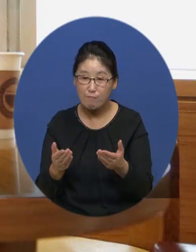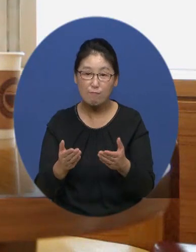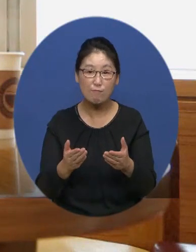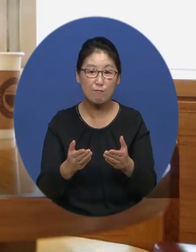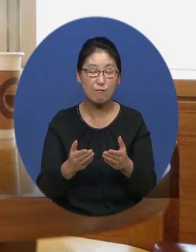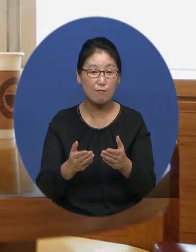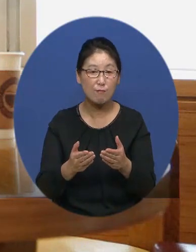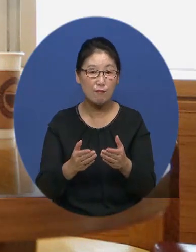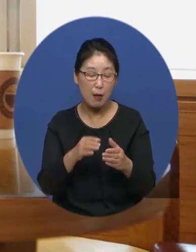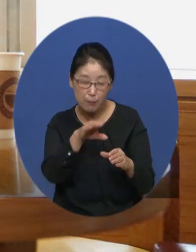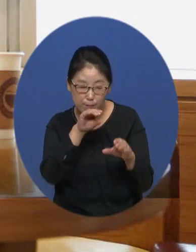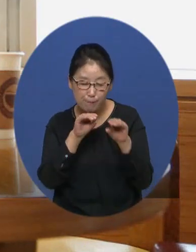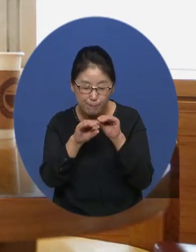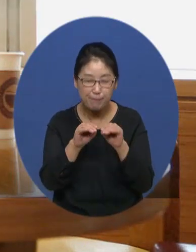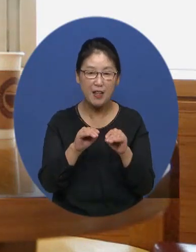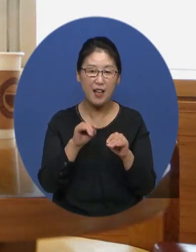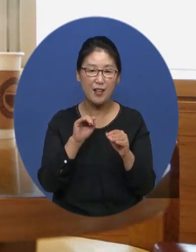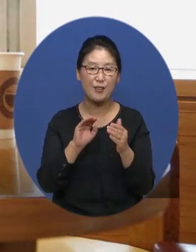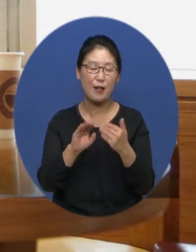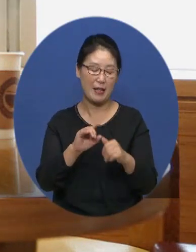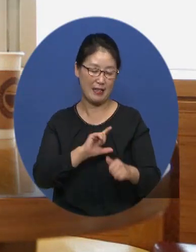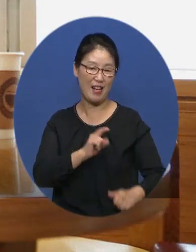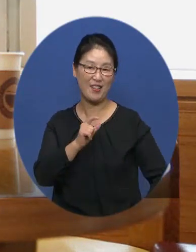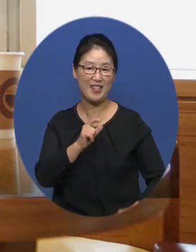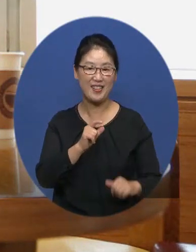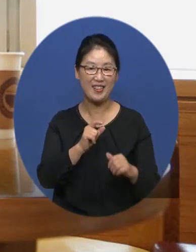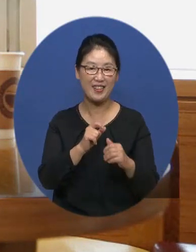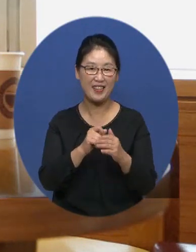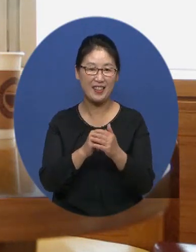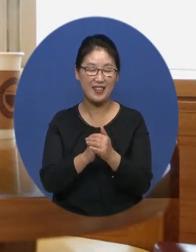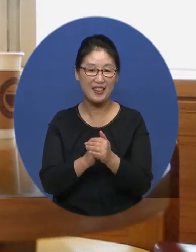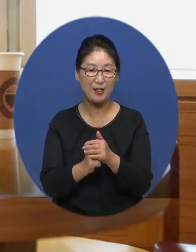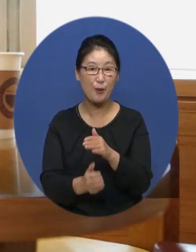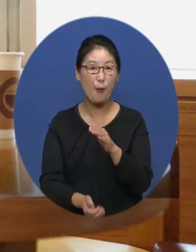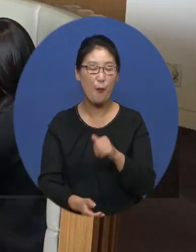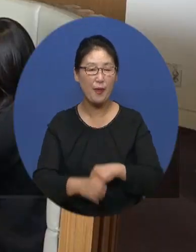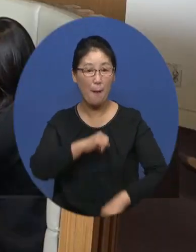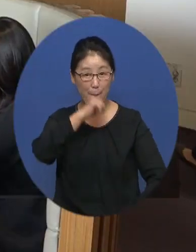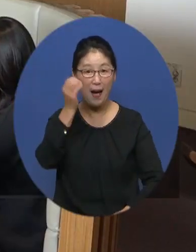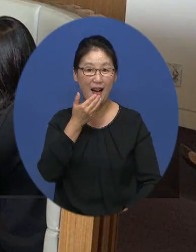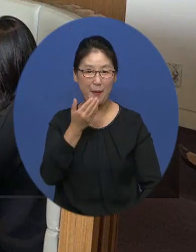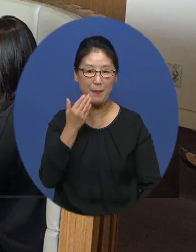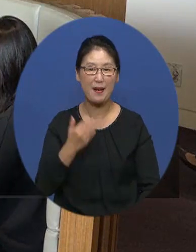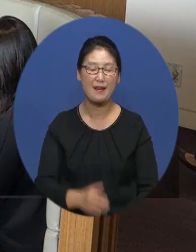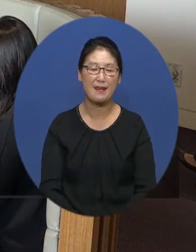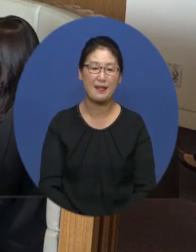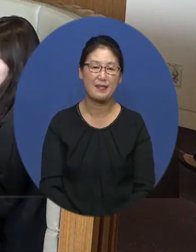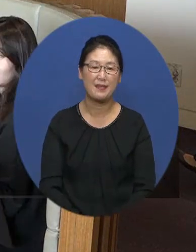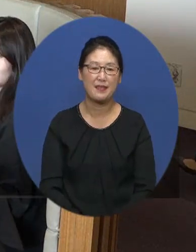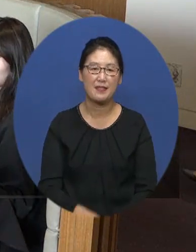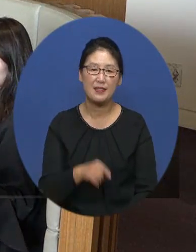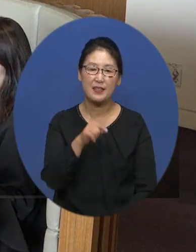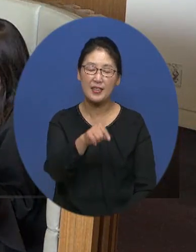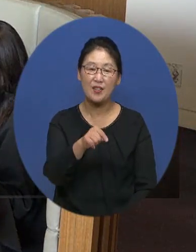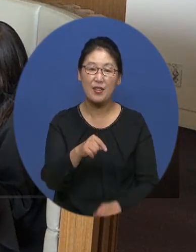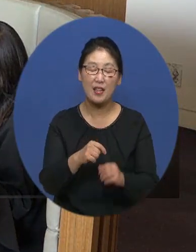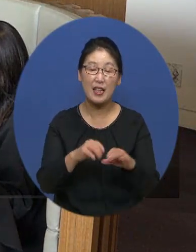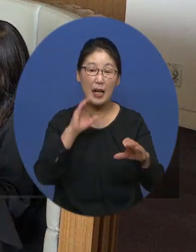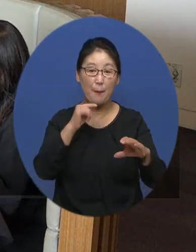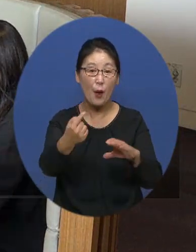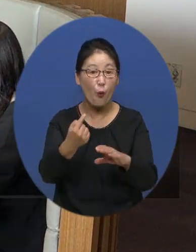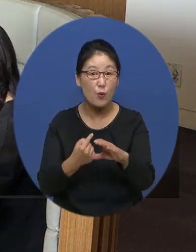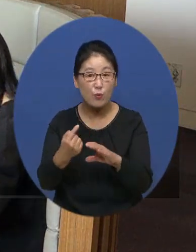자격증까지 취득하도록 저희가 유도를 하고 있습니다. 드림스페이스의 주요 고객은 어떻게 될까요? 예,